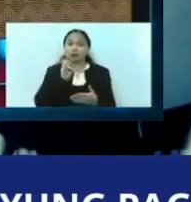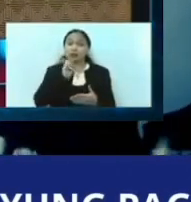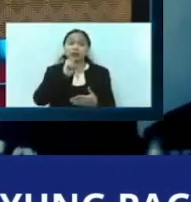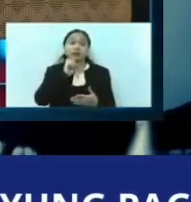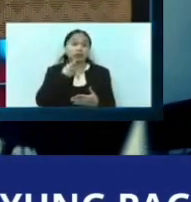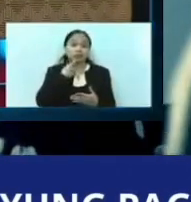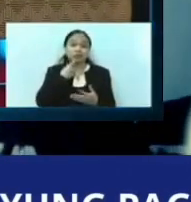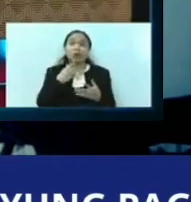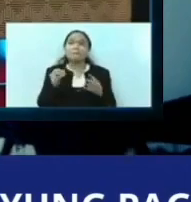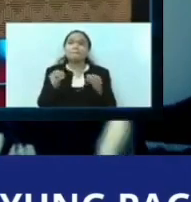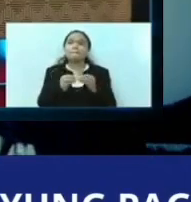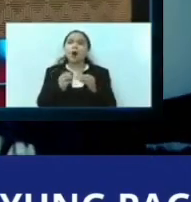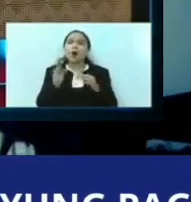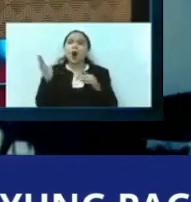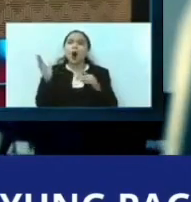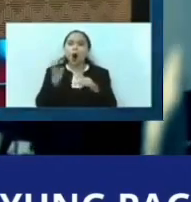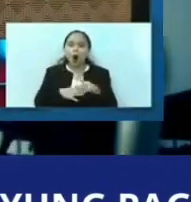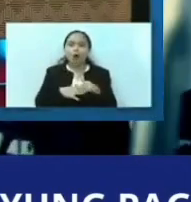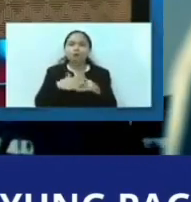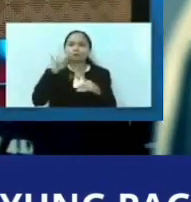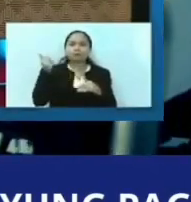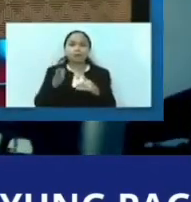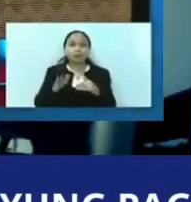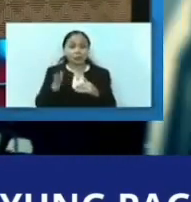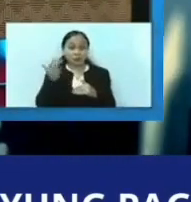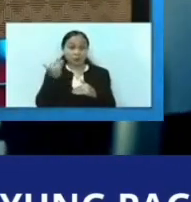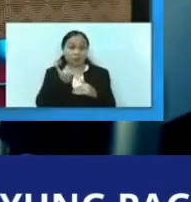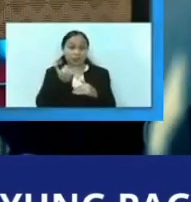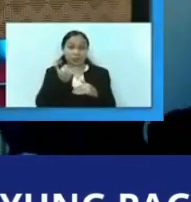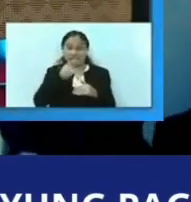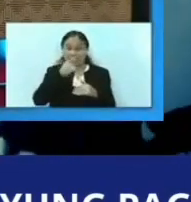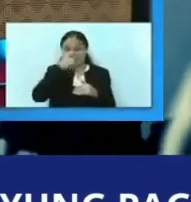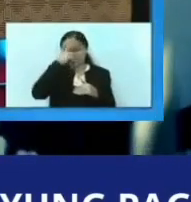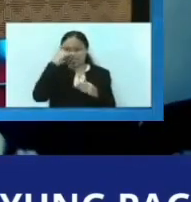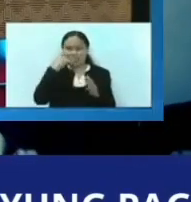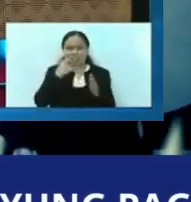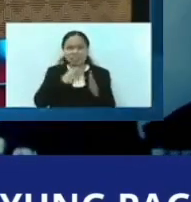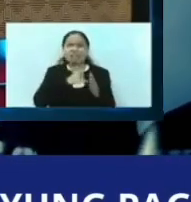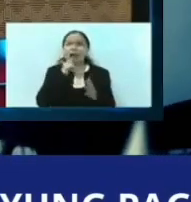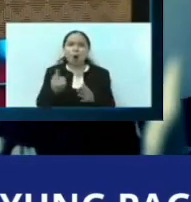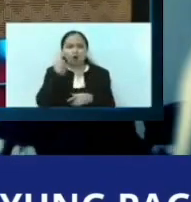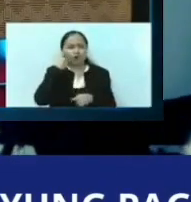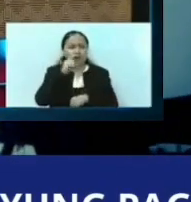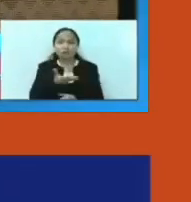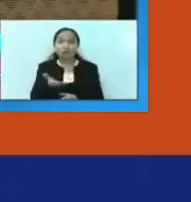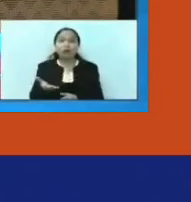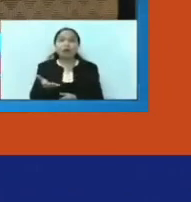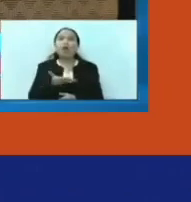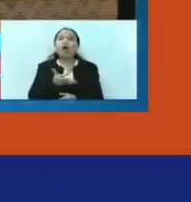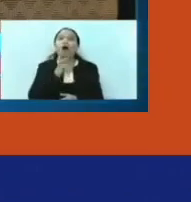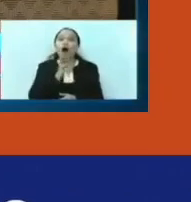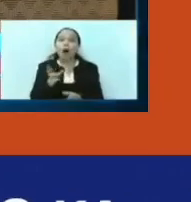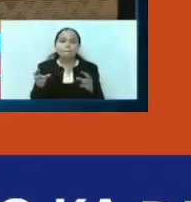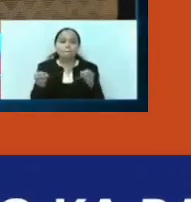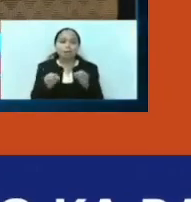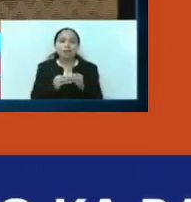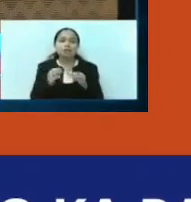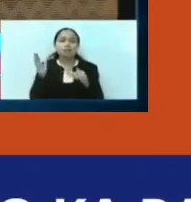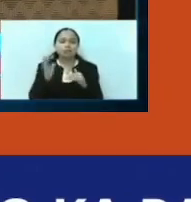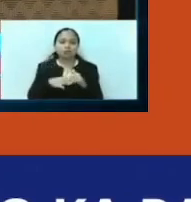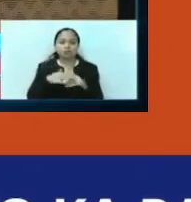than conqueror ninyo, kasi hindi just a piece of land lang ang nakataya, kundi buhay ninyo. Yep. Kaya nga,